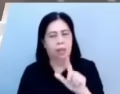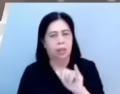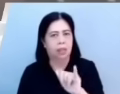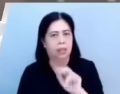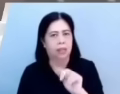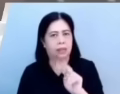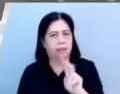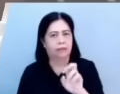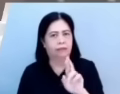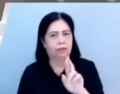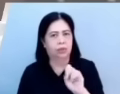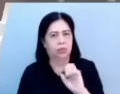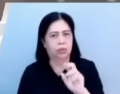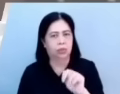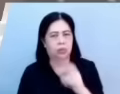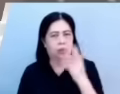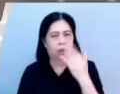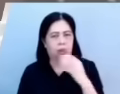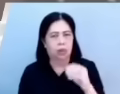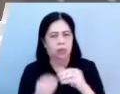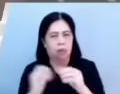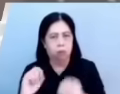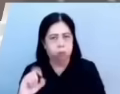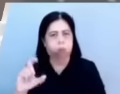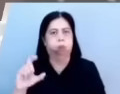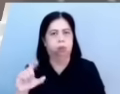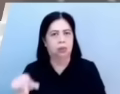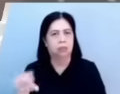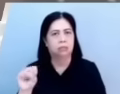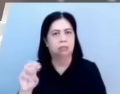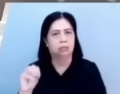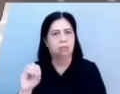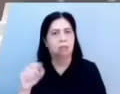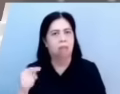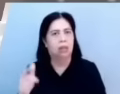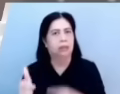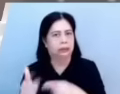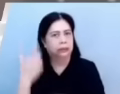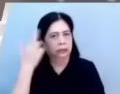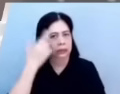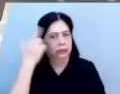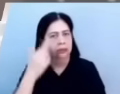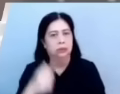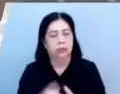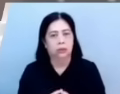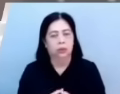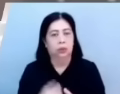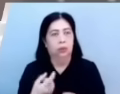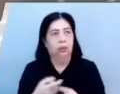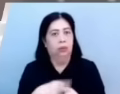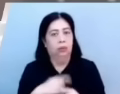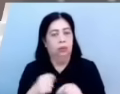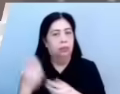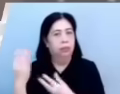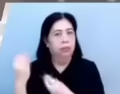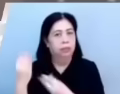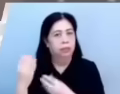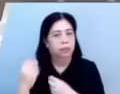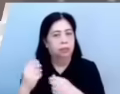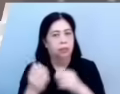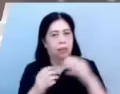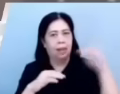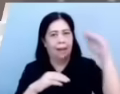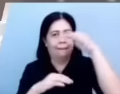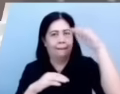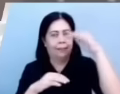yung dahilan kung bakit mas makapal po yung smog na nararanasan natin dito sa ngayon. And based po sa latest na upper air sounding natin galing sa